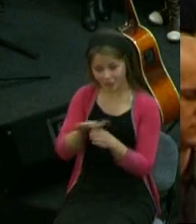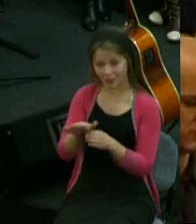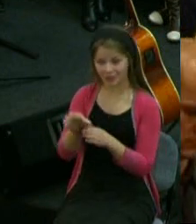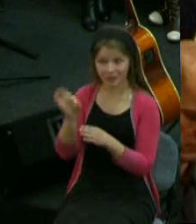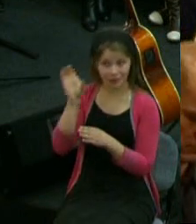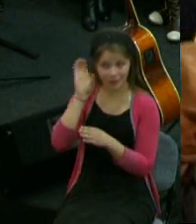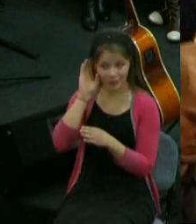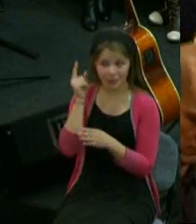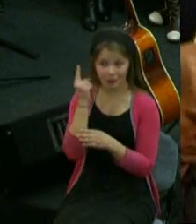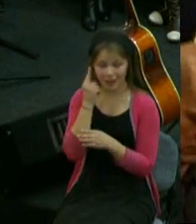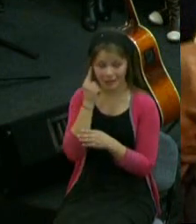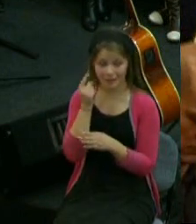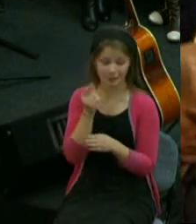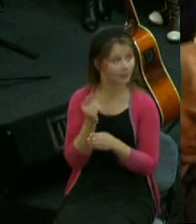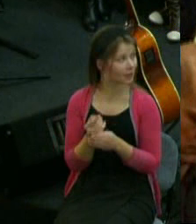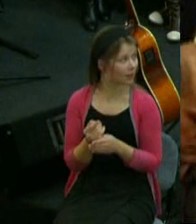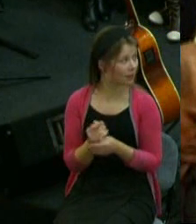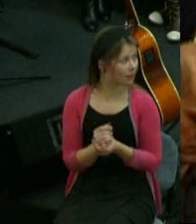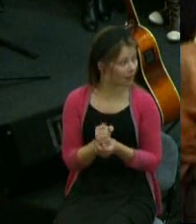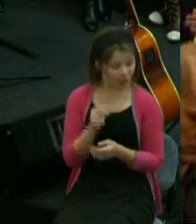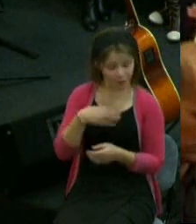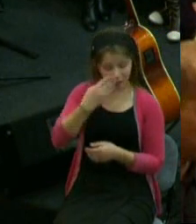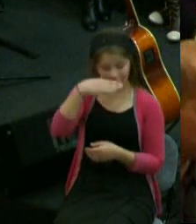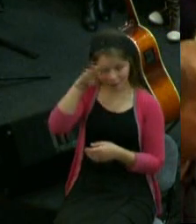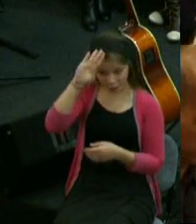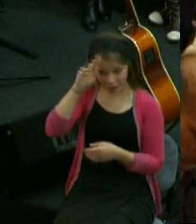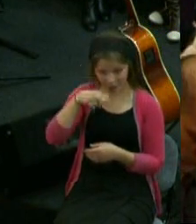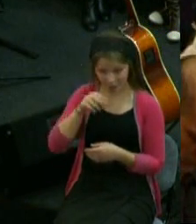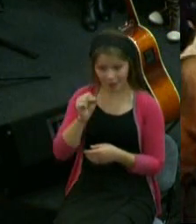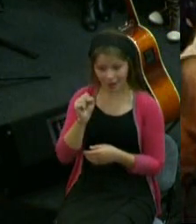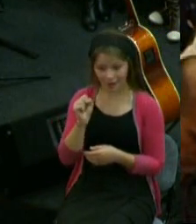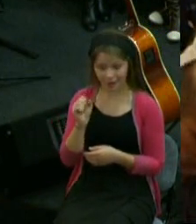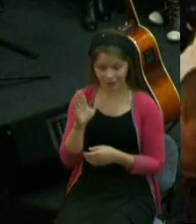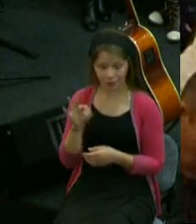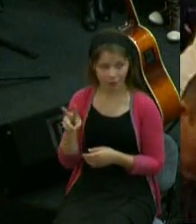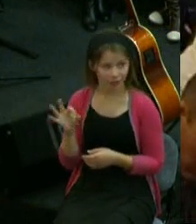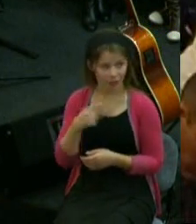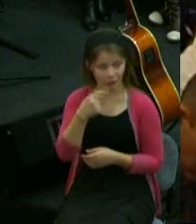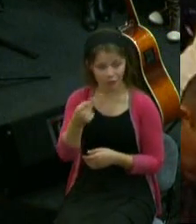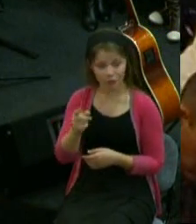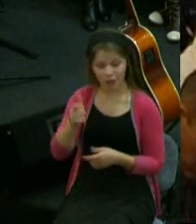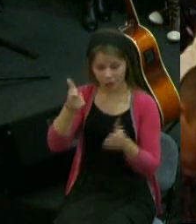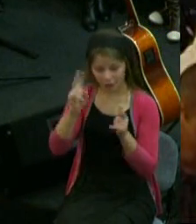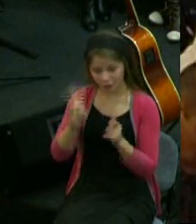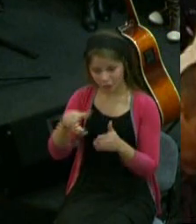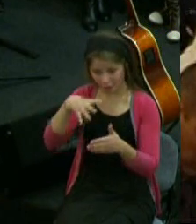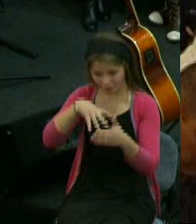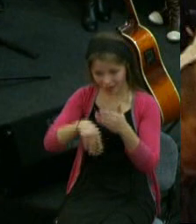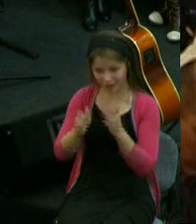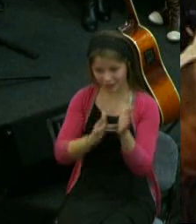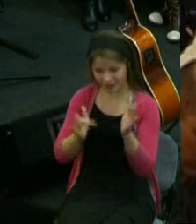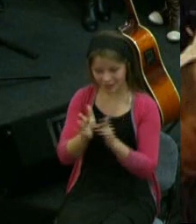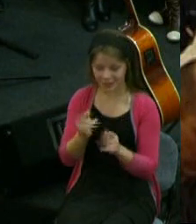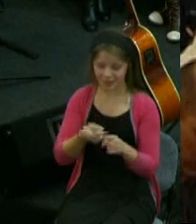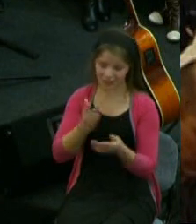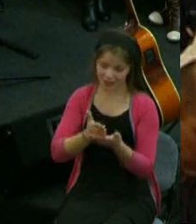його виконали в своєму житті. Ви знаєте, Слово Боже каже, апостол Павло говорить в своєму посланні до римлян, хто во Христі, це